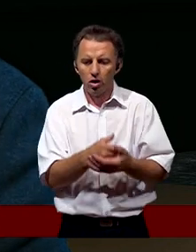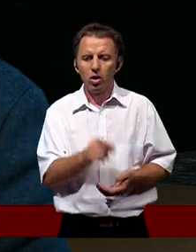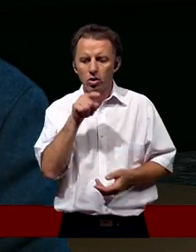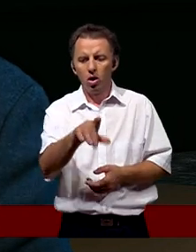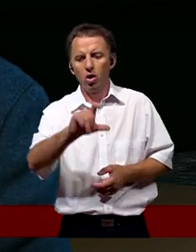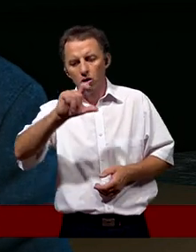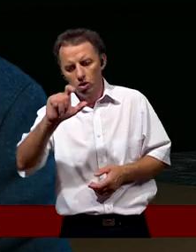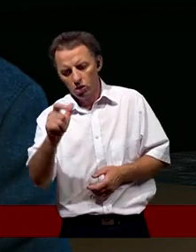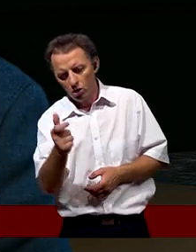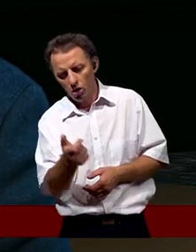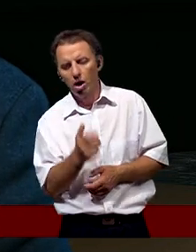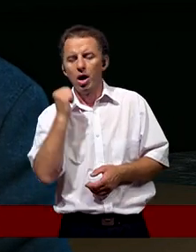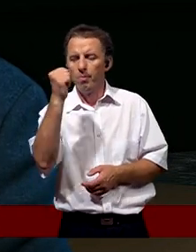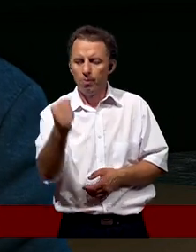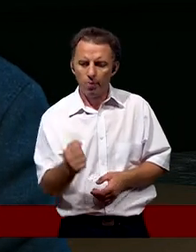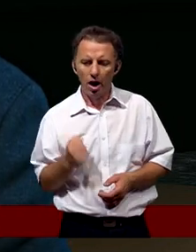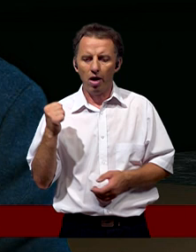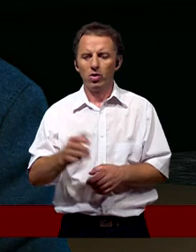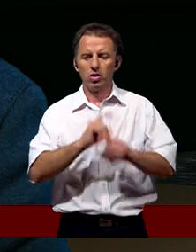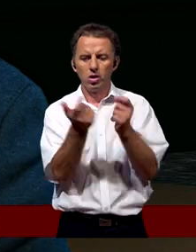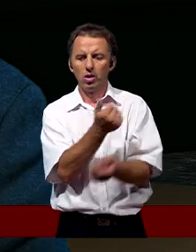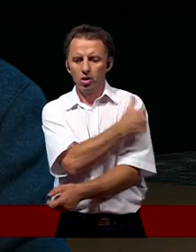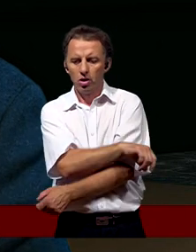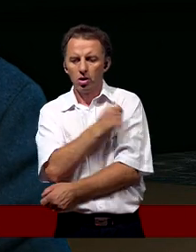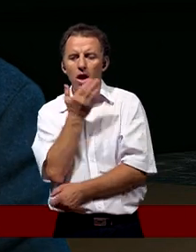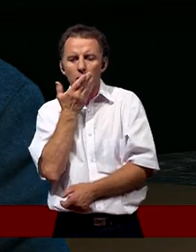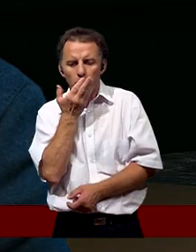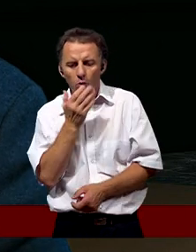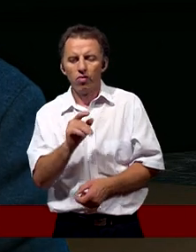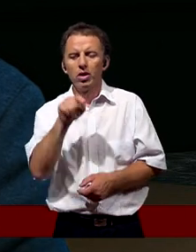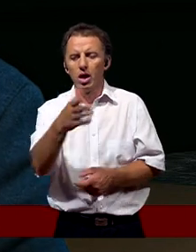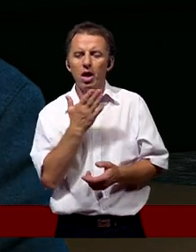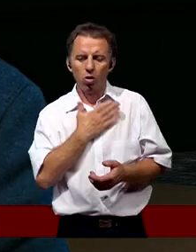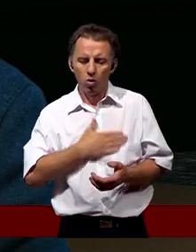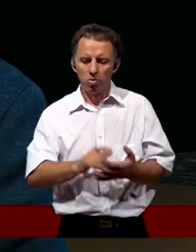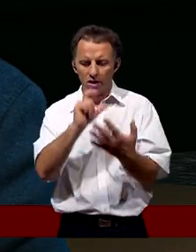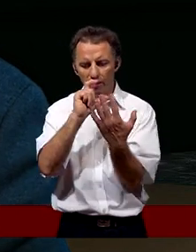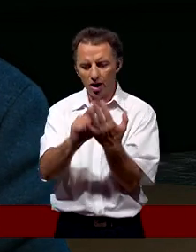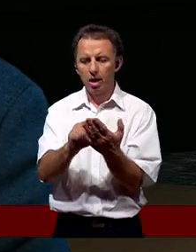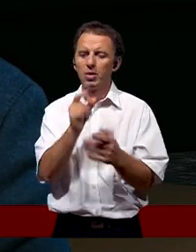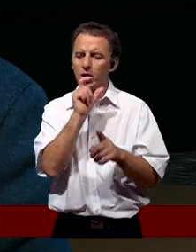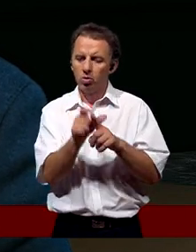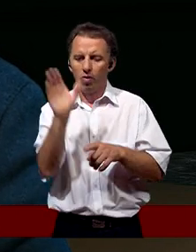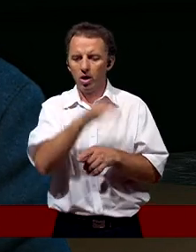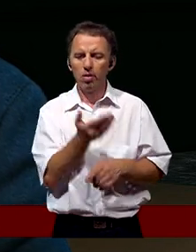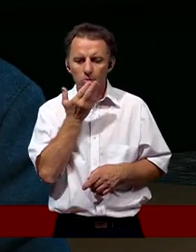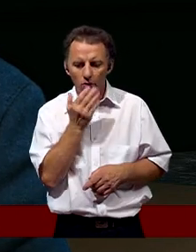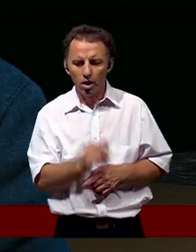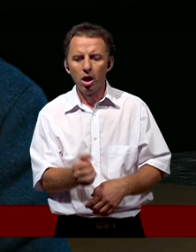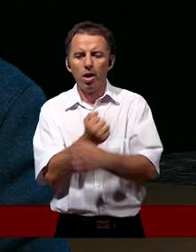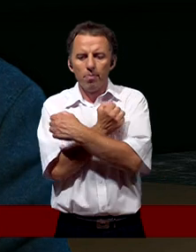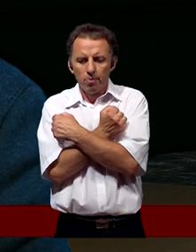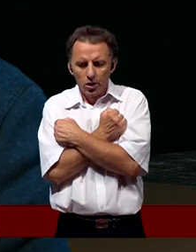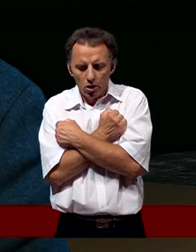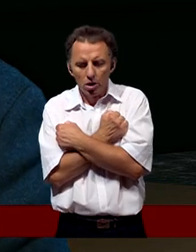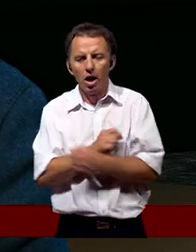podoba to, co Paweł, myślę, że wielu chrześcijan na całym świecie bardzo lubi ten fragment Słowa Bożego, który definiuje